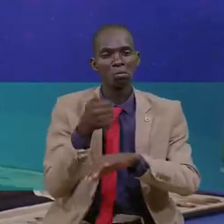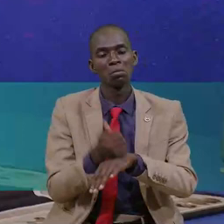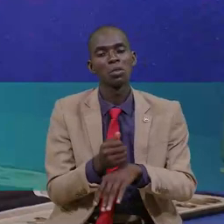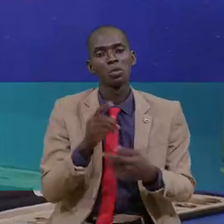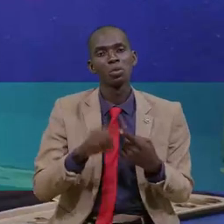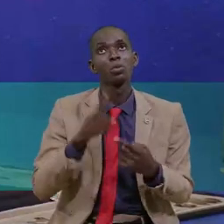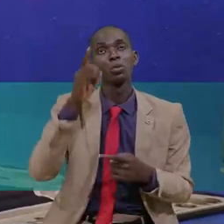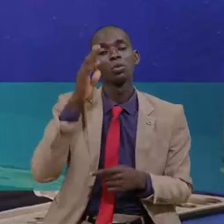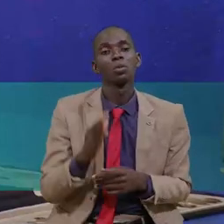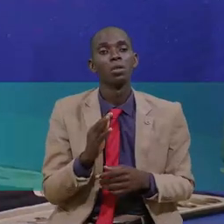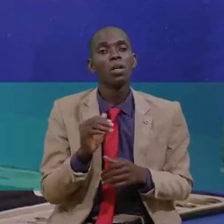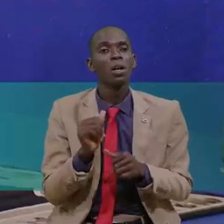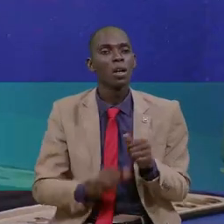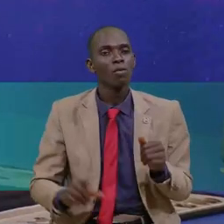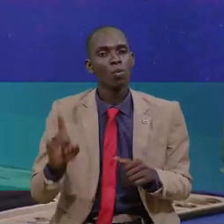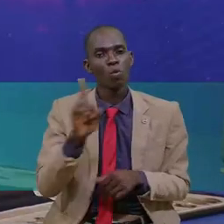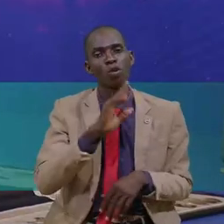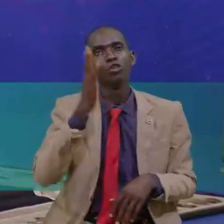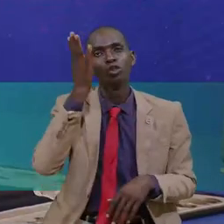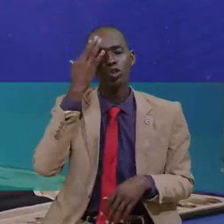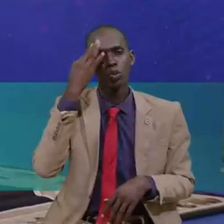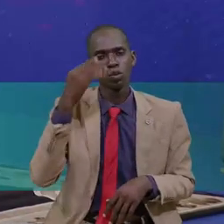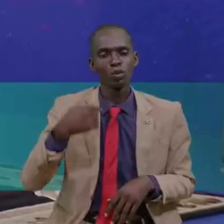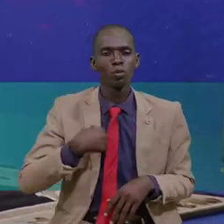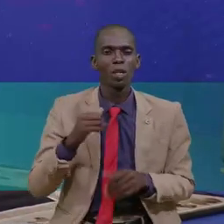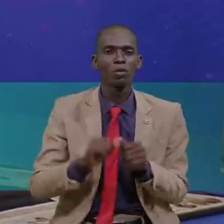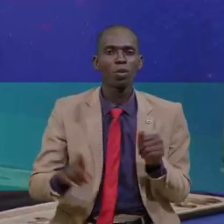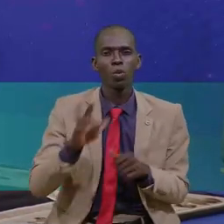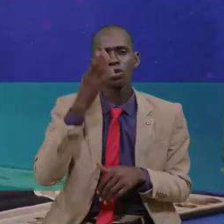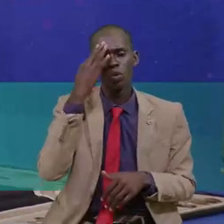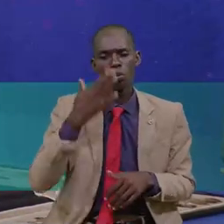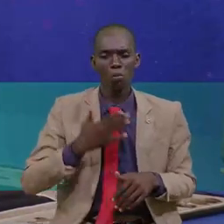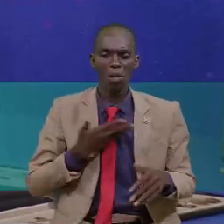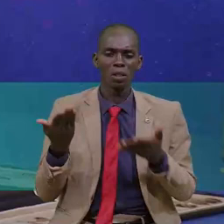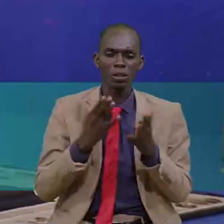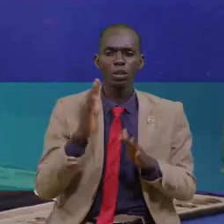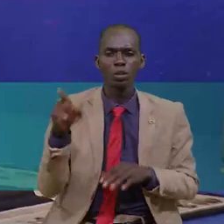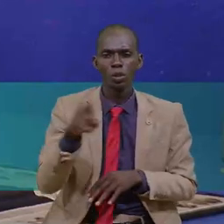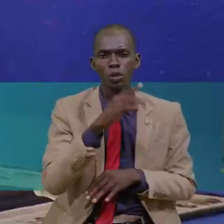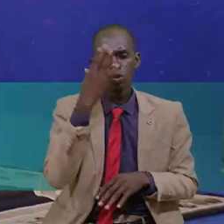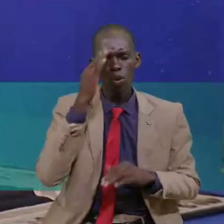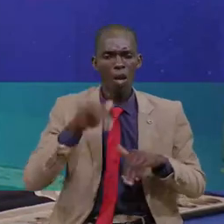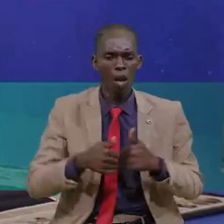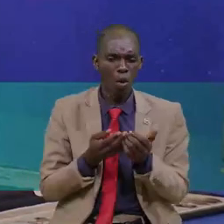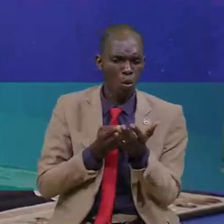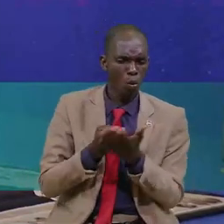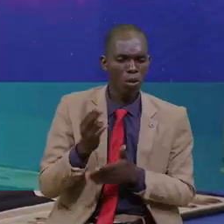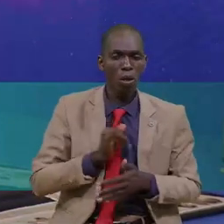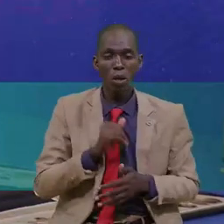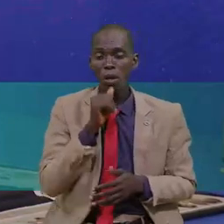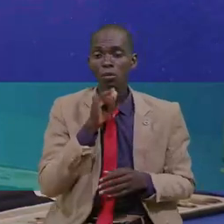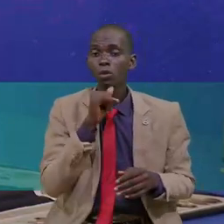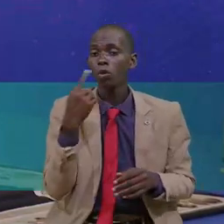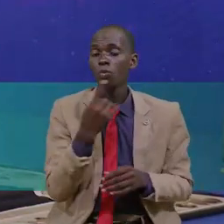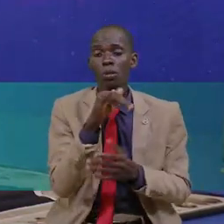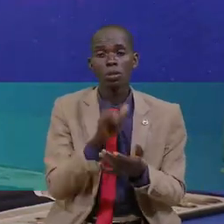éprouvé. Tout le monde me connaît. Tout le monde me connaît. Connaît mon service. Ils savent que je suis franc. Oui, va au-delà de